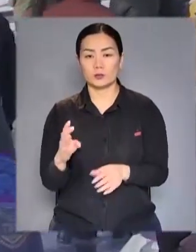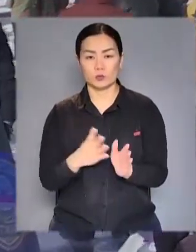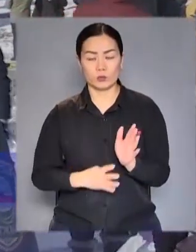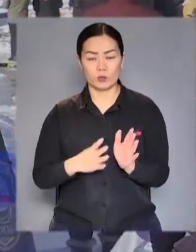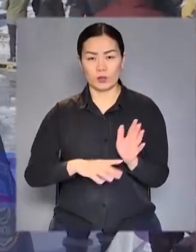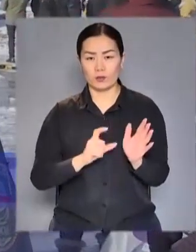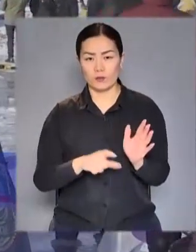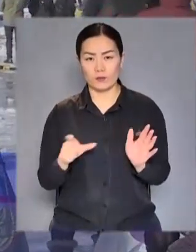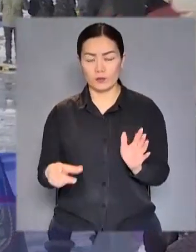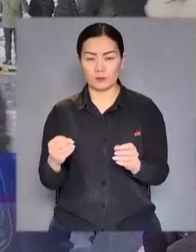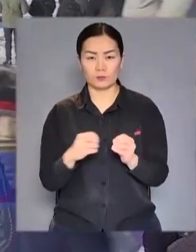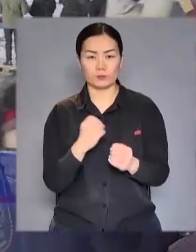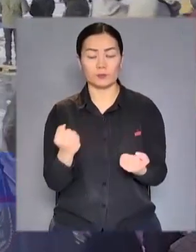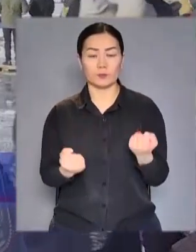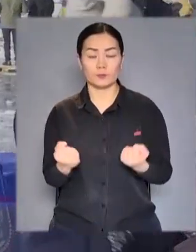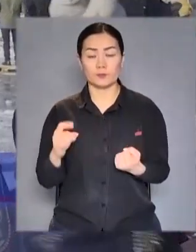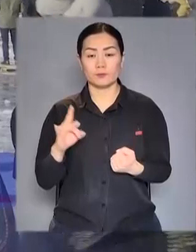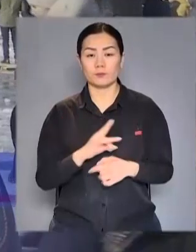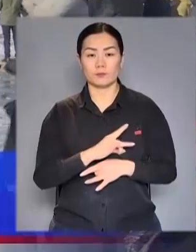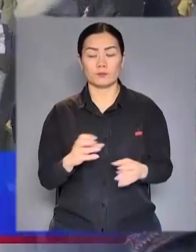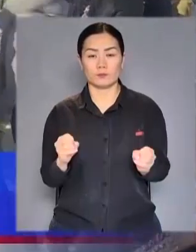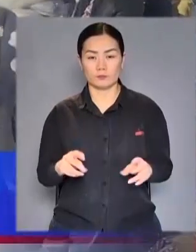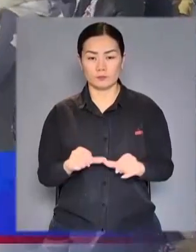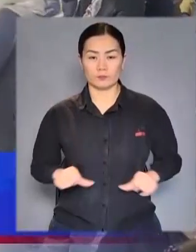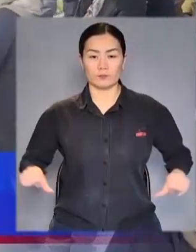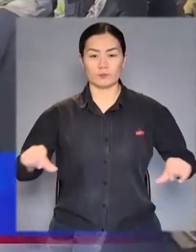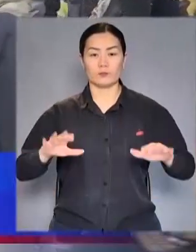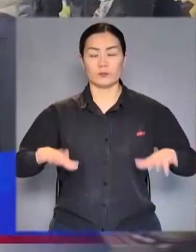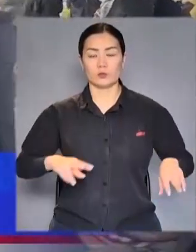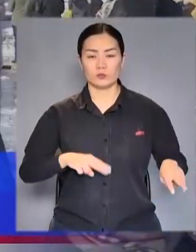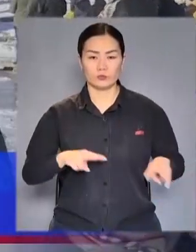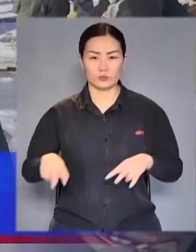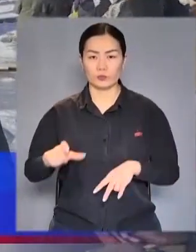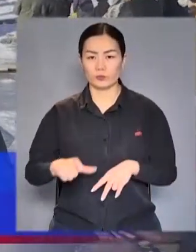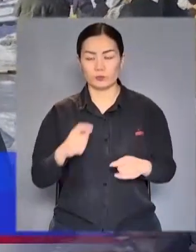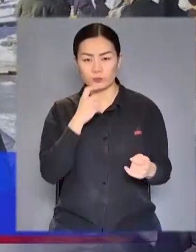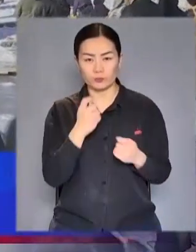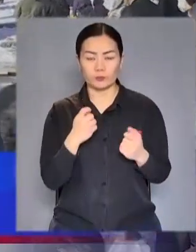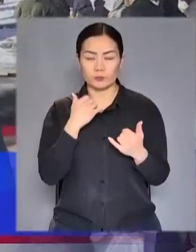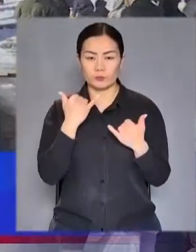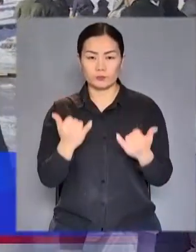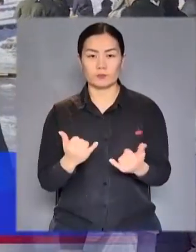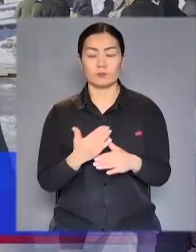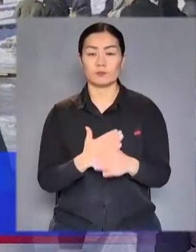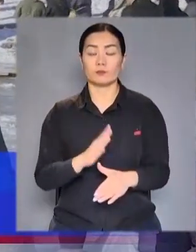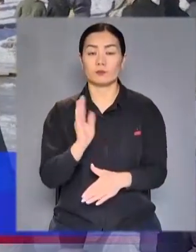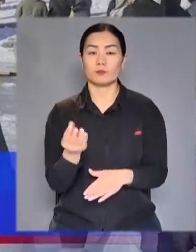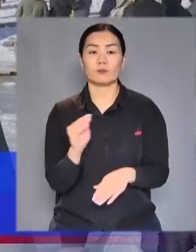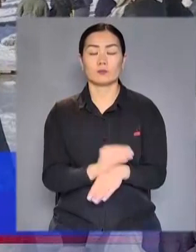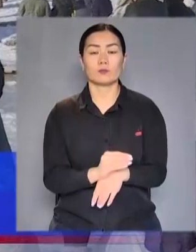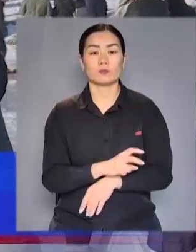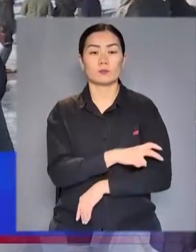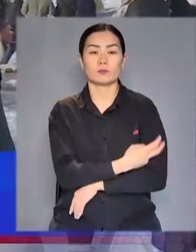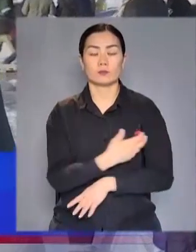90 құтқарушысы және 10 техника діни мереке кезінде жабдықталған орындарда азаматтардың қауіпсіздігін қамтамасыз етуде. Сонымен